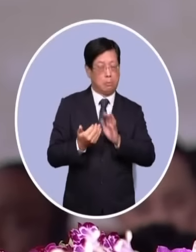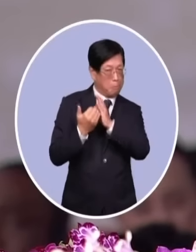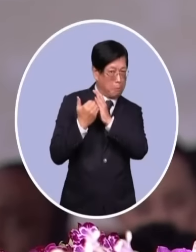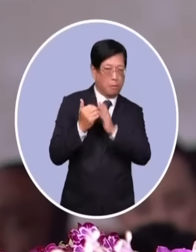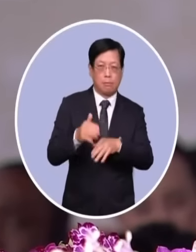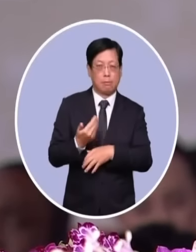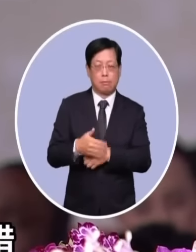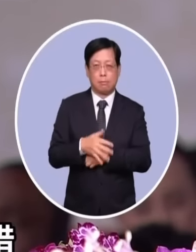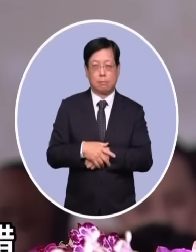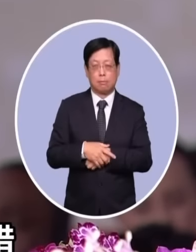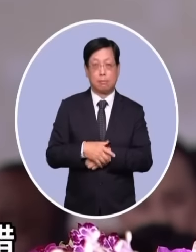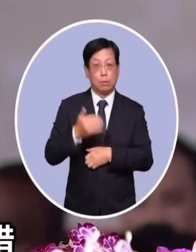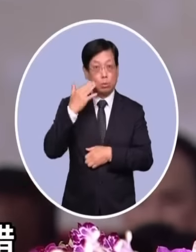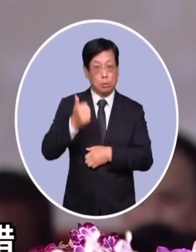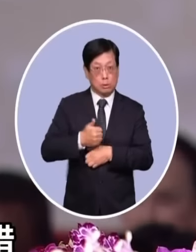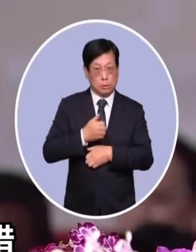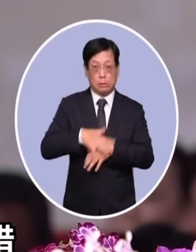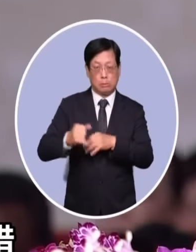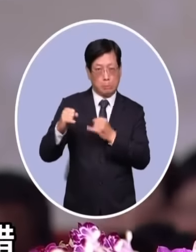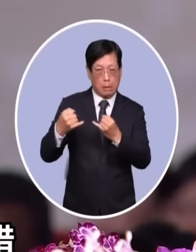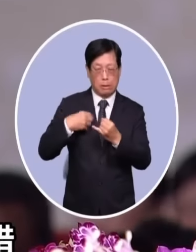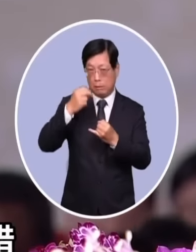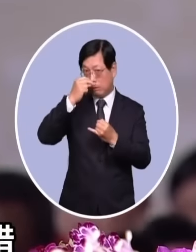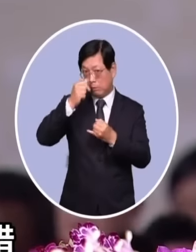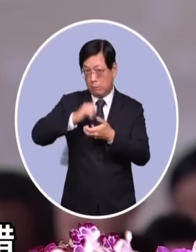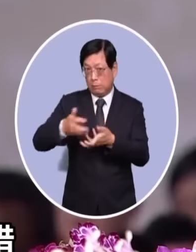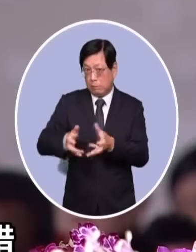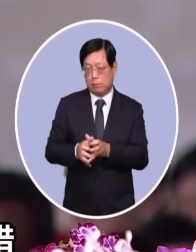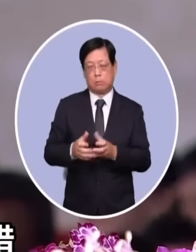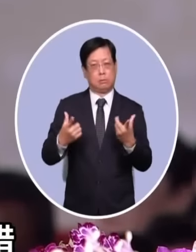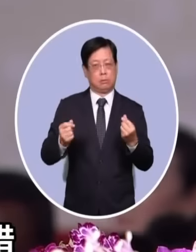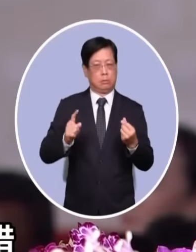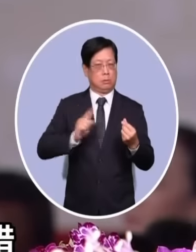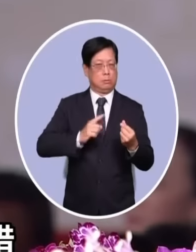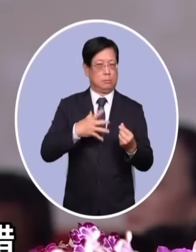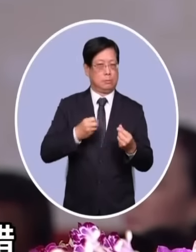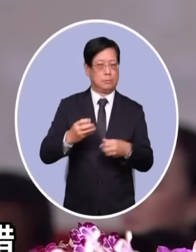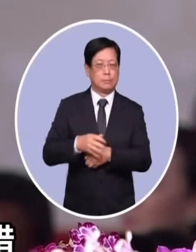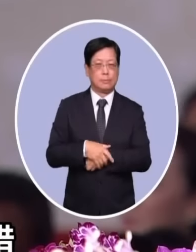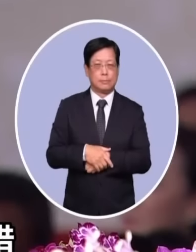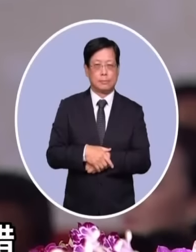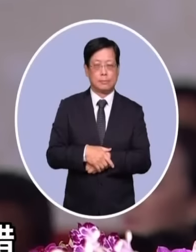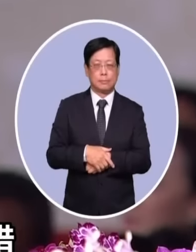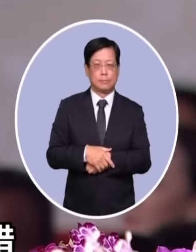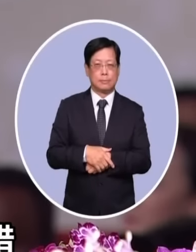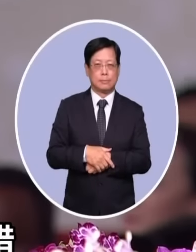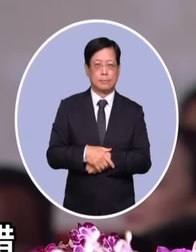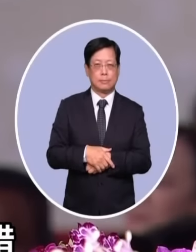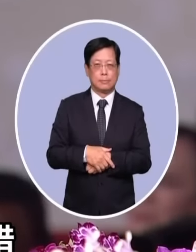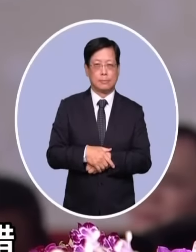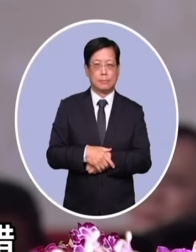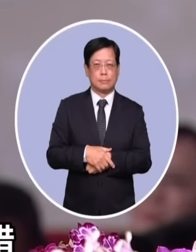题，即便得罪特定团体，也在所不惜。